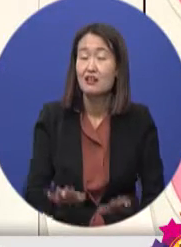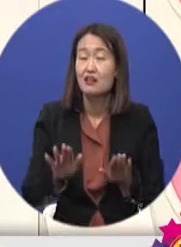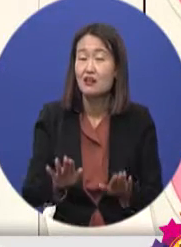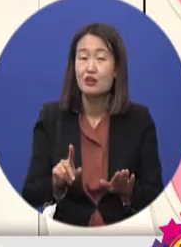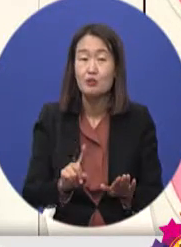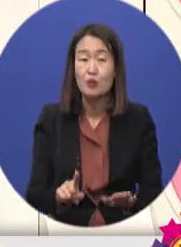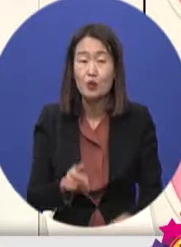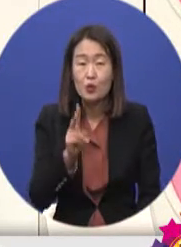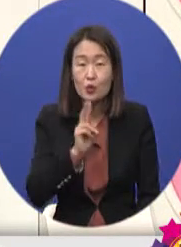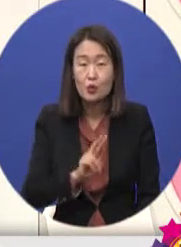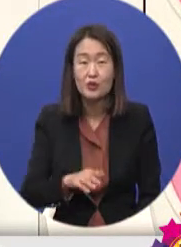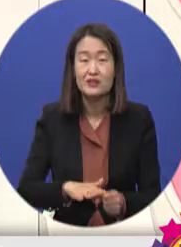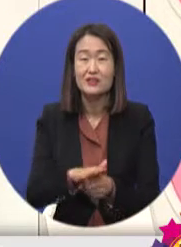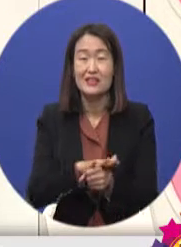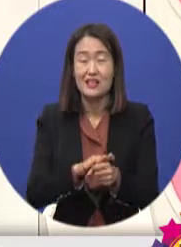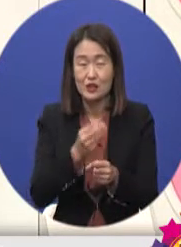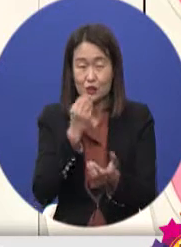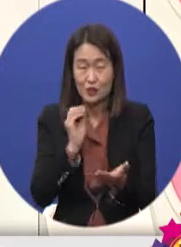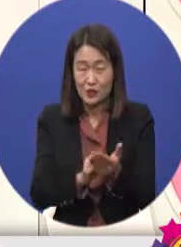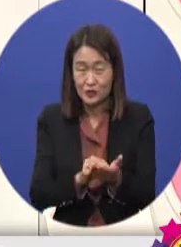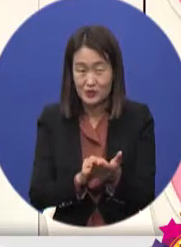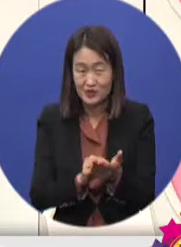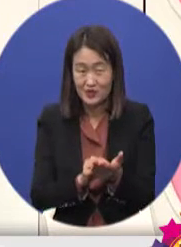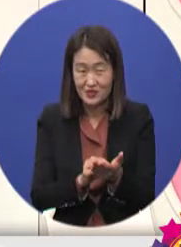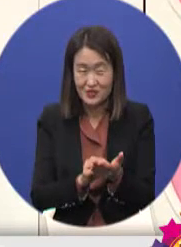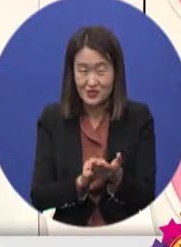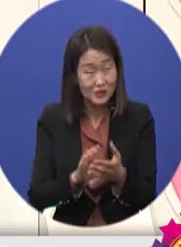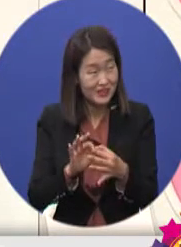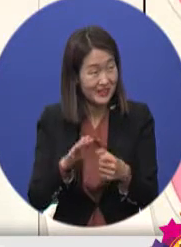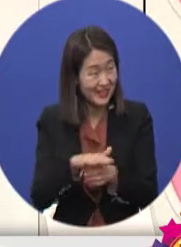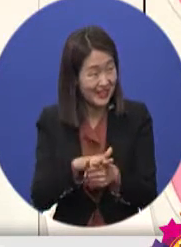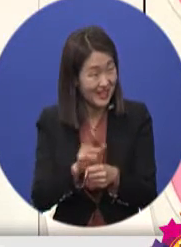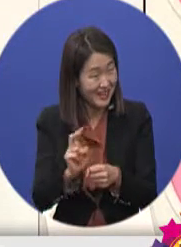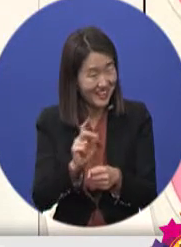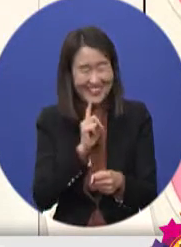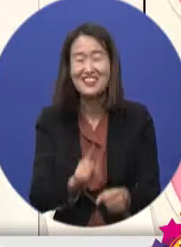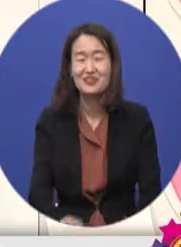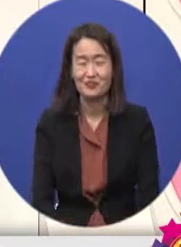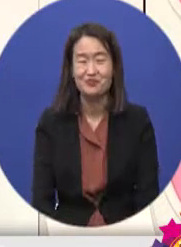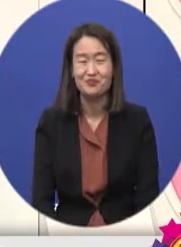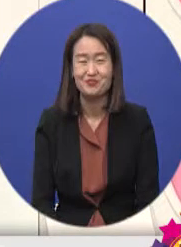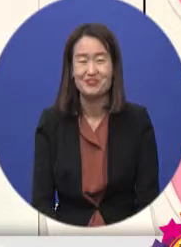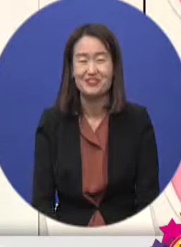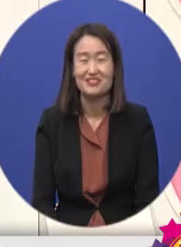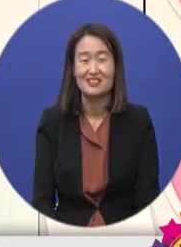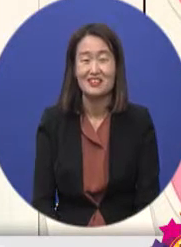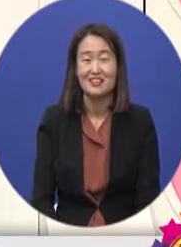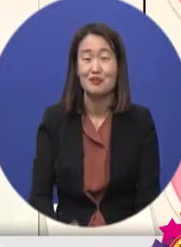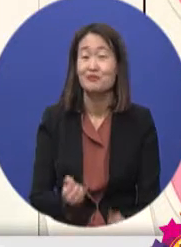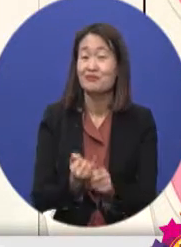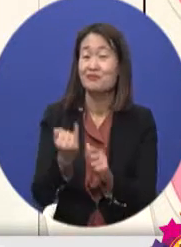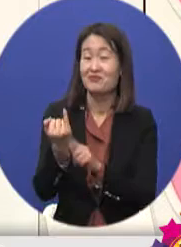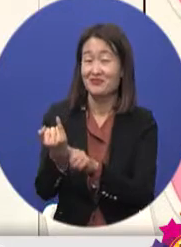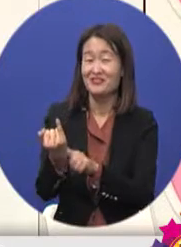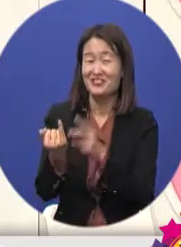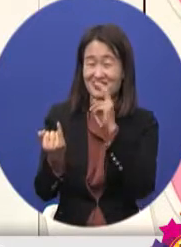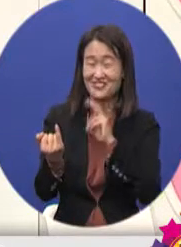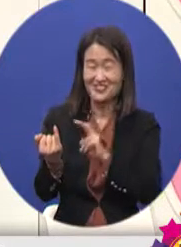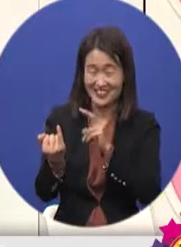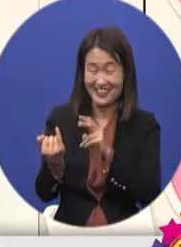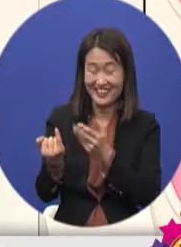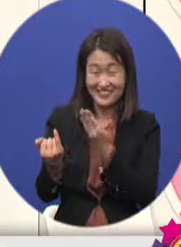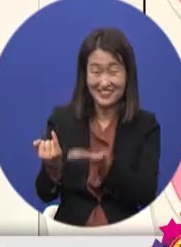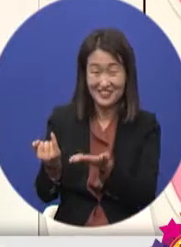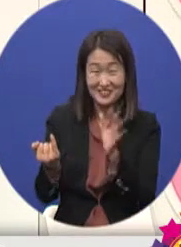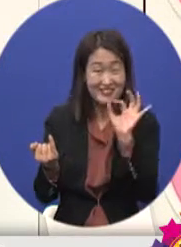장면 씨의 사랑의 조약돌 사랑. 조약돌 사랑. 아이고 좋습니다. 예. 네, 그 돌을 부인에게